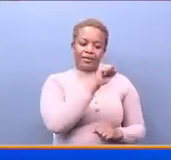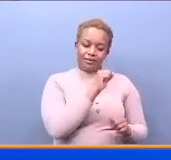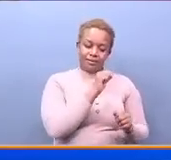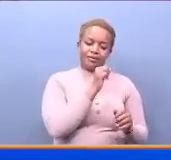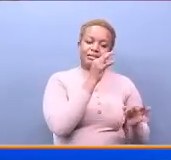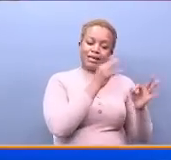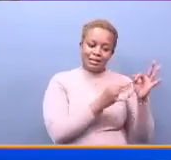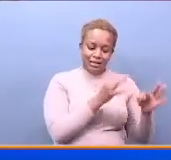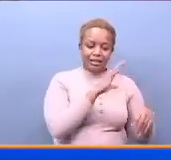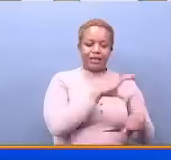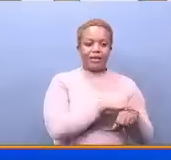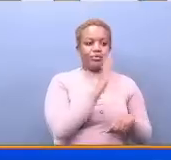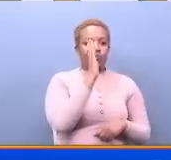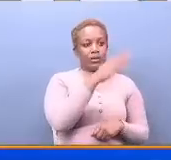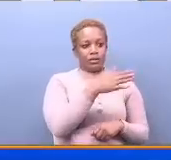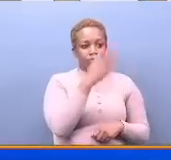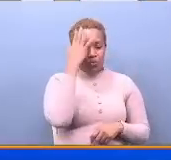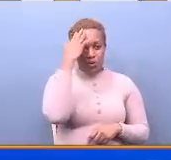gani? Kwa sababu gani?